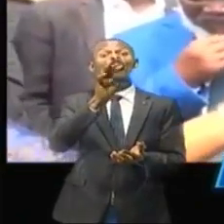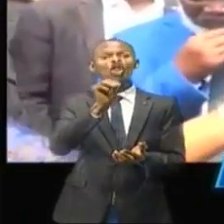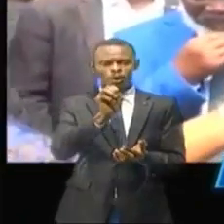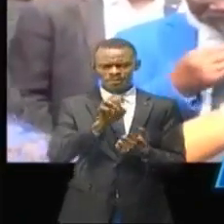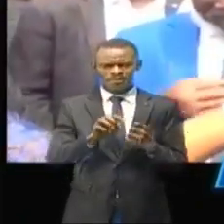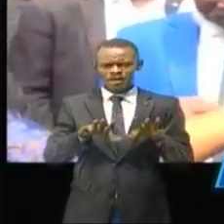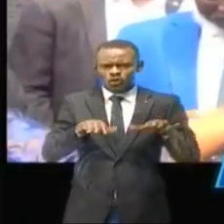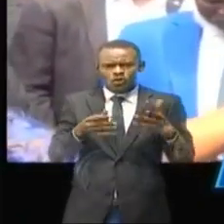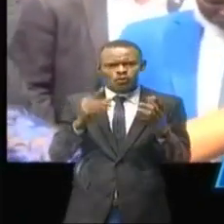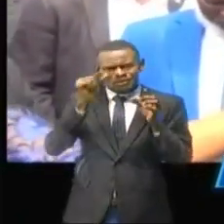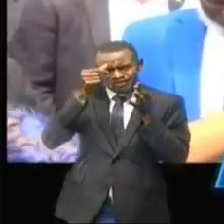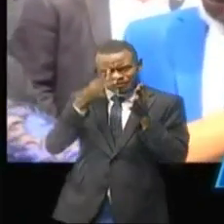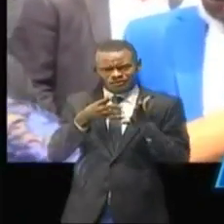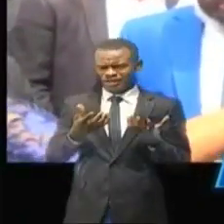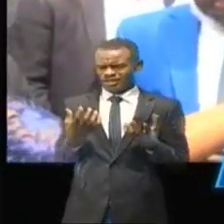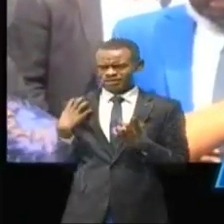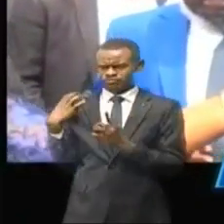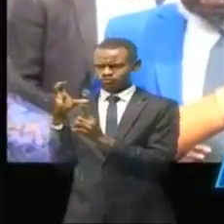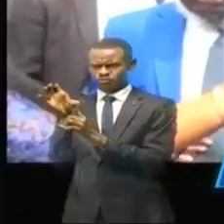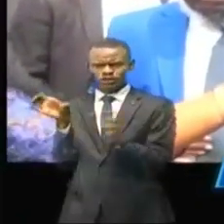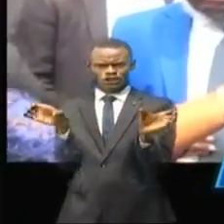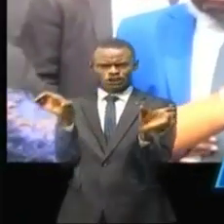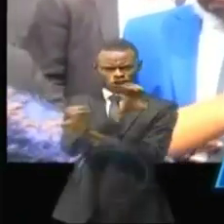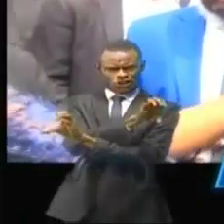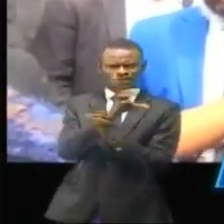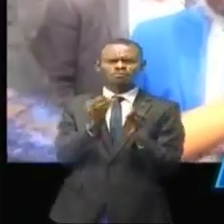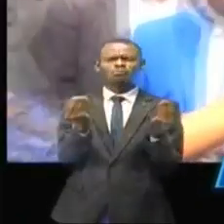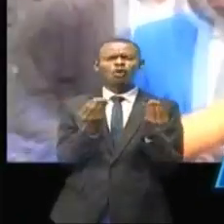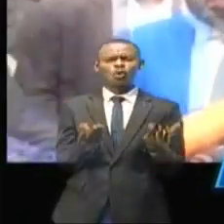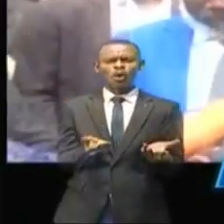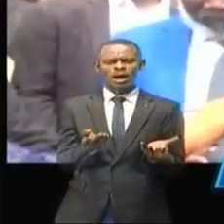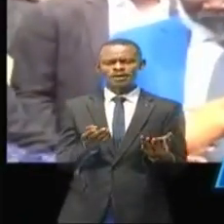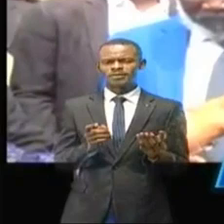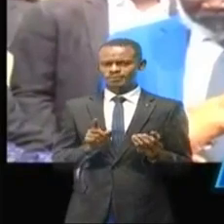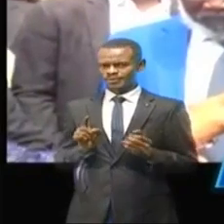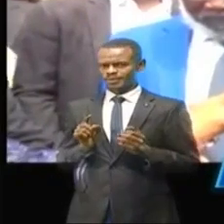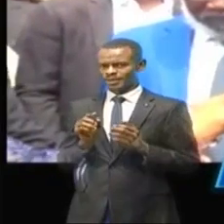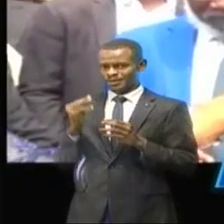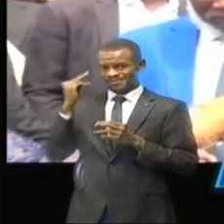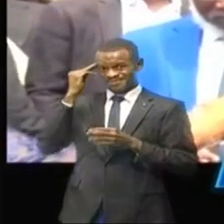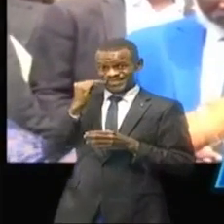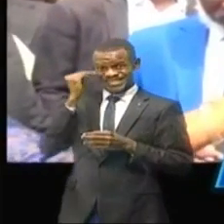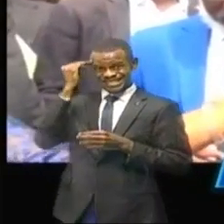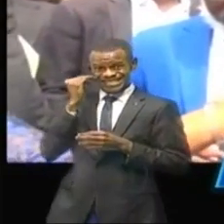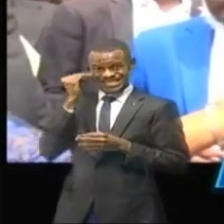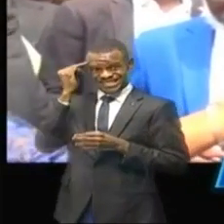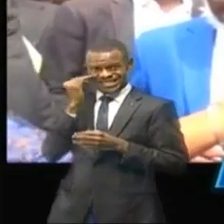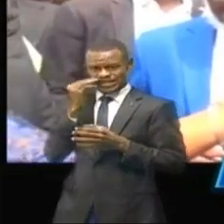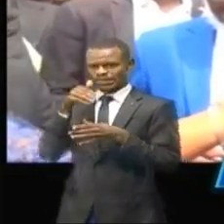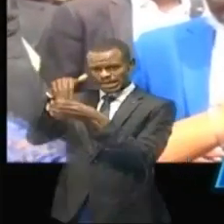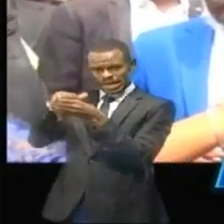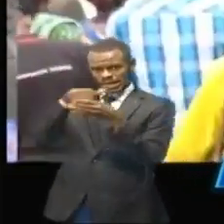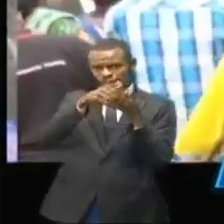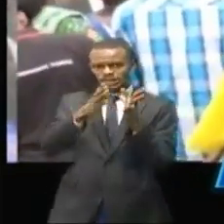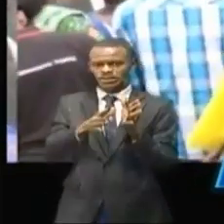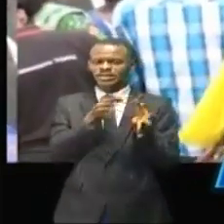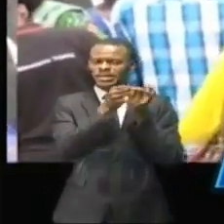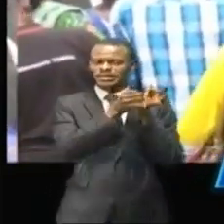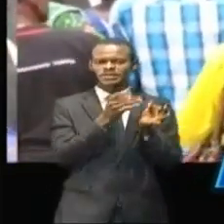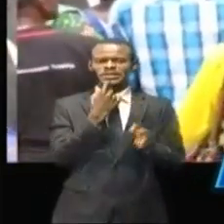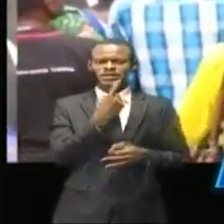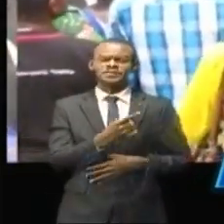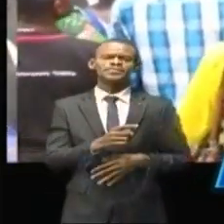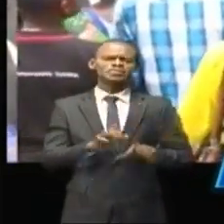invoquez des décisions judiciaires et même les décisions administratives du président de la République